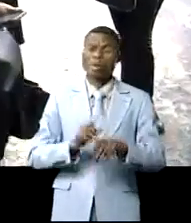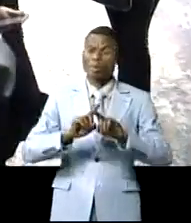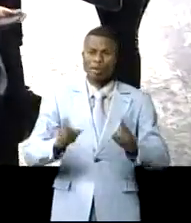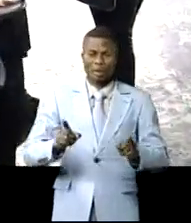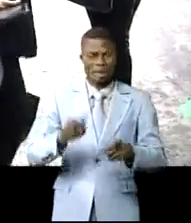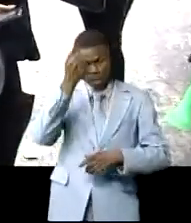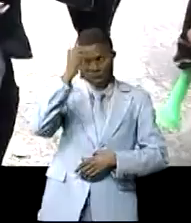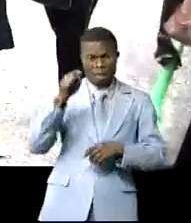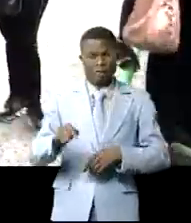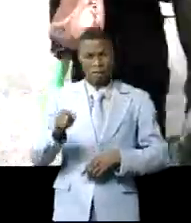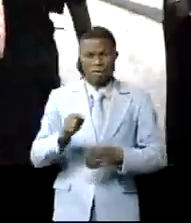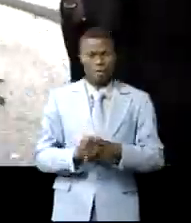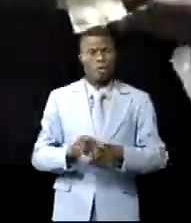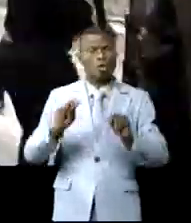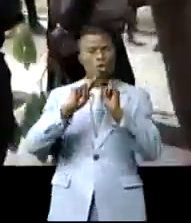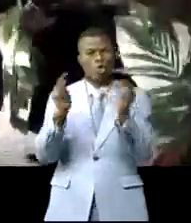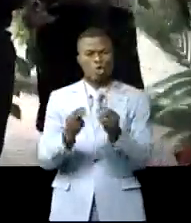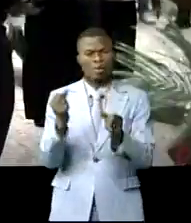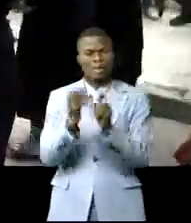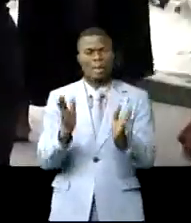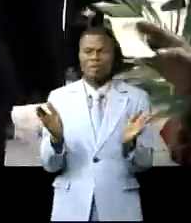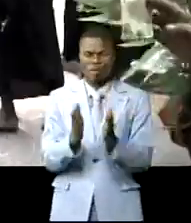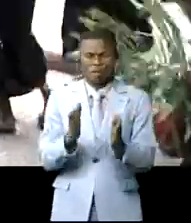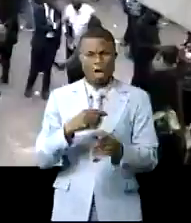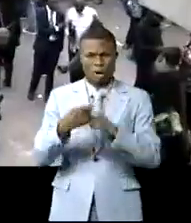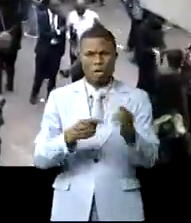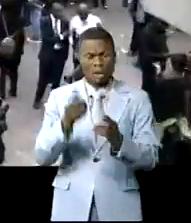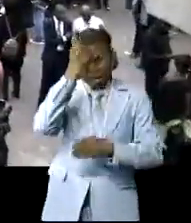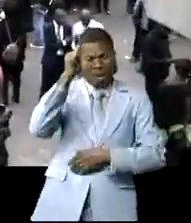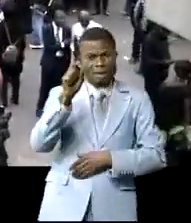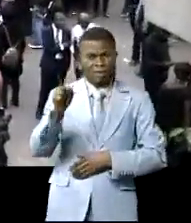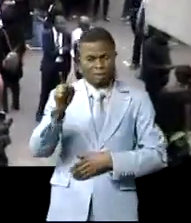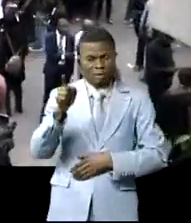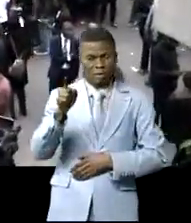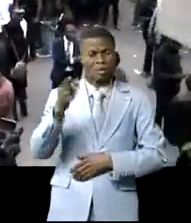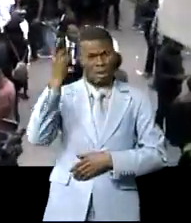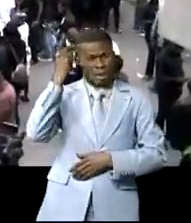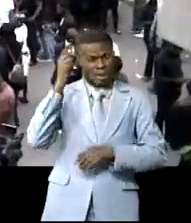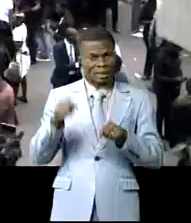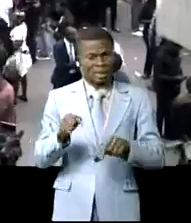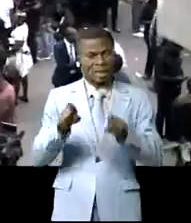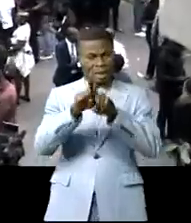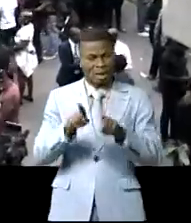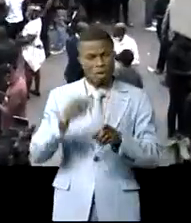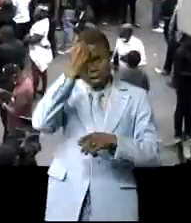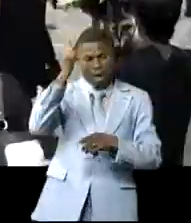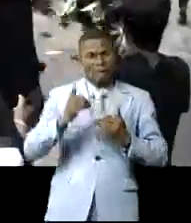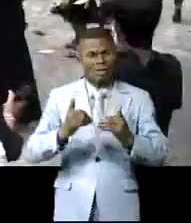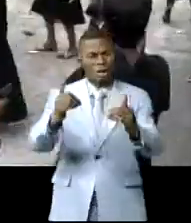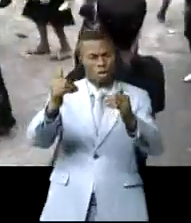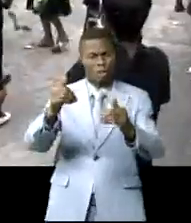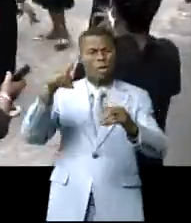la grève aujourd'hui, il y a un service minimum. Et cette grève que vous suivez ici à Kinshasa est relayée